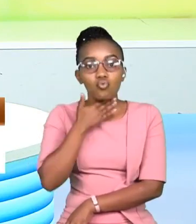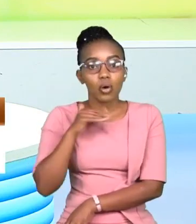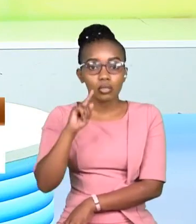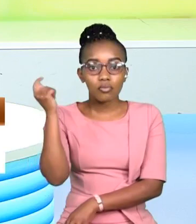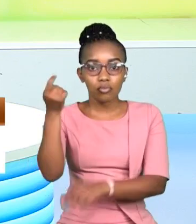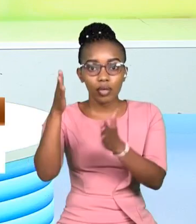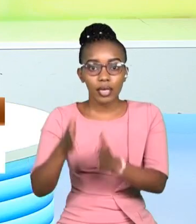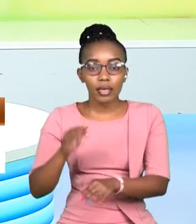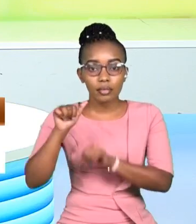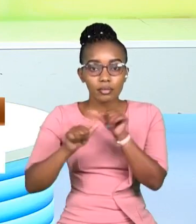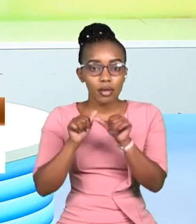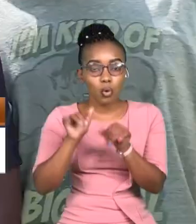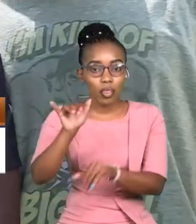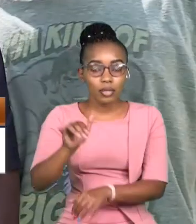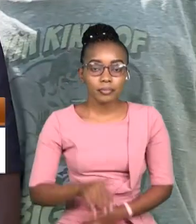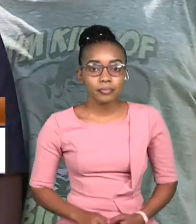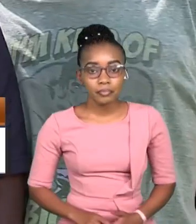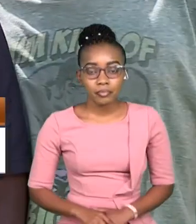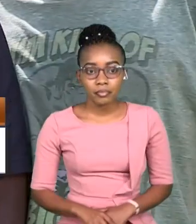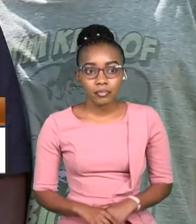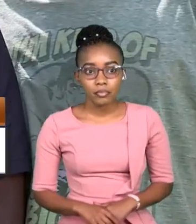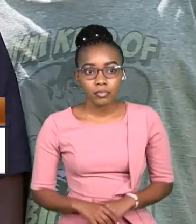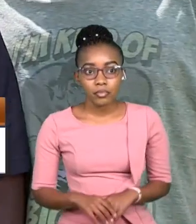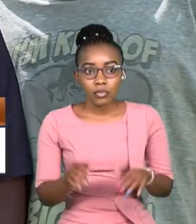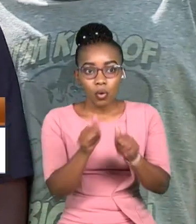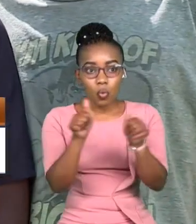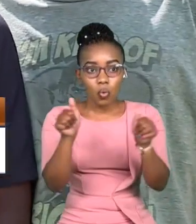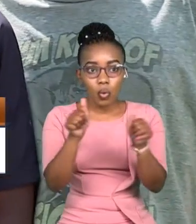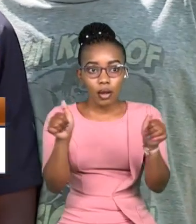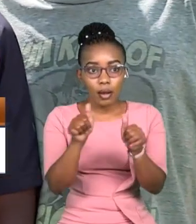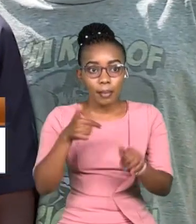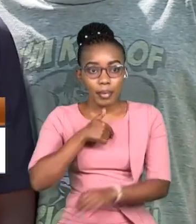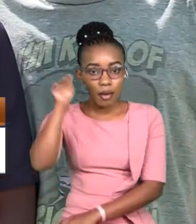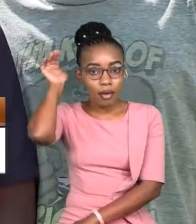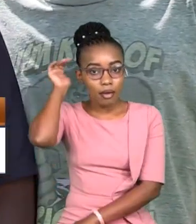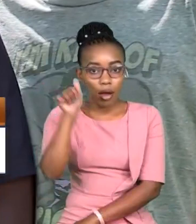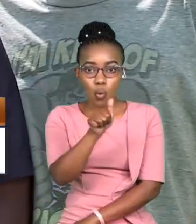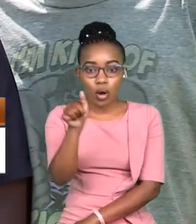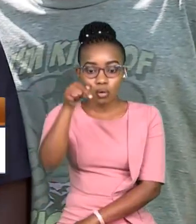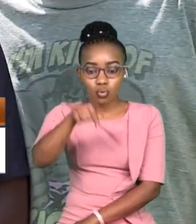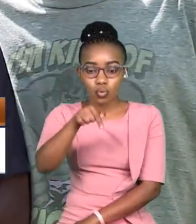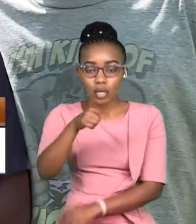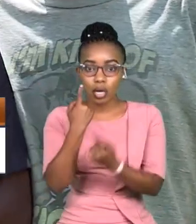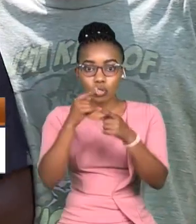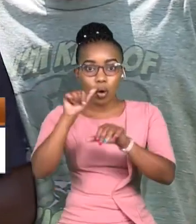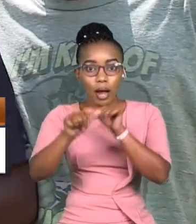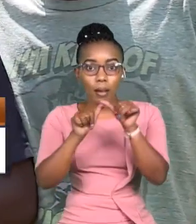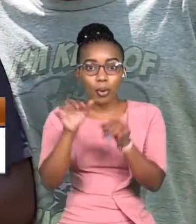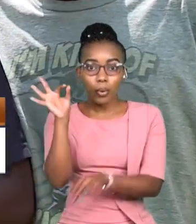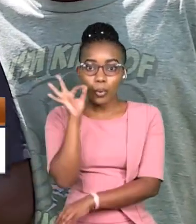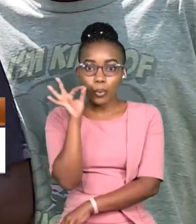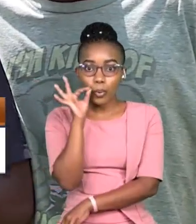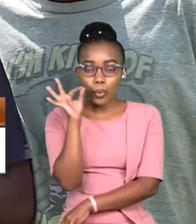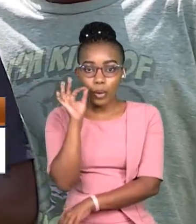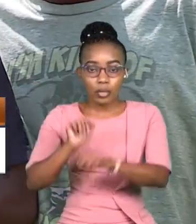hilo. Apollo, kazi kwako. Naam Hadia, nakupata barabara. Leo tunazungumzia mada ya kuhalalisha bangi, mswada ambao